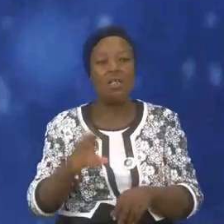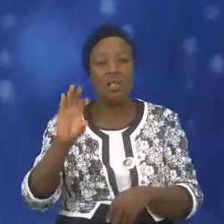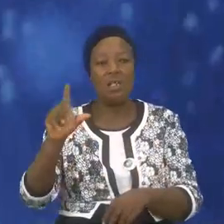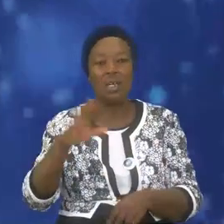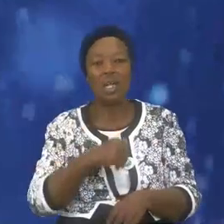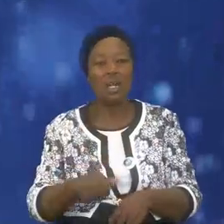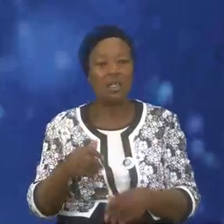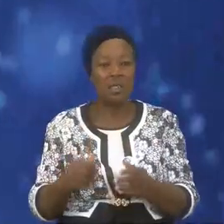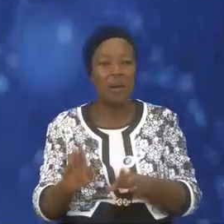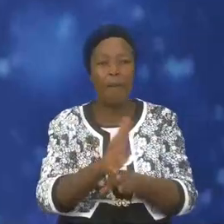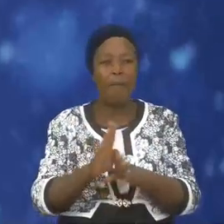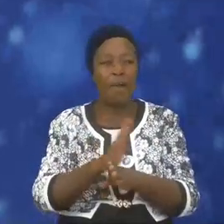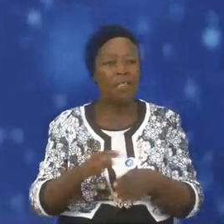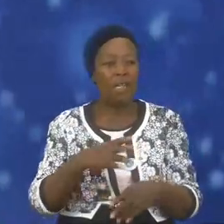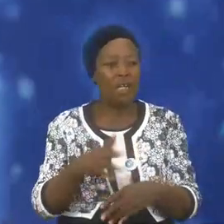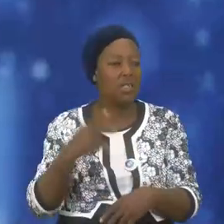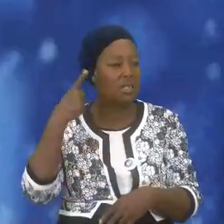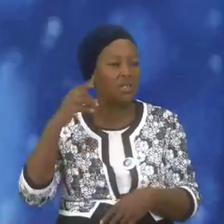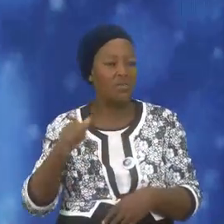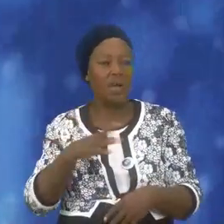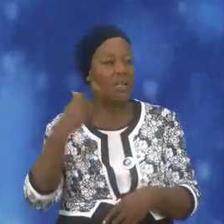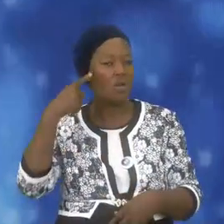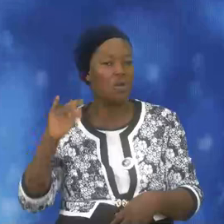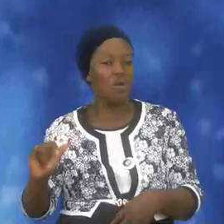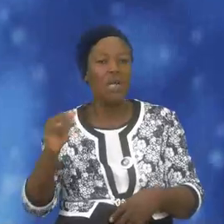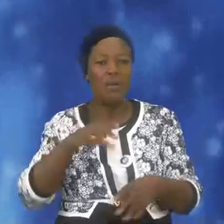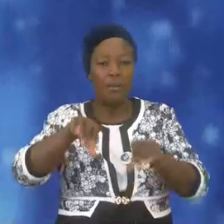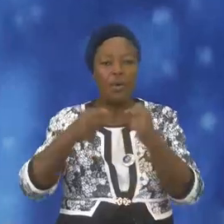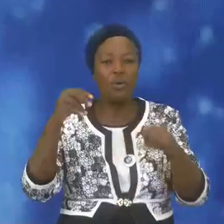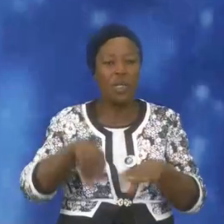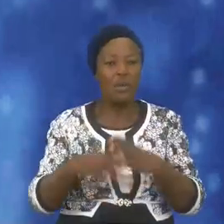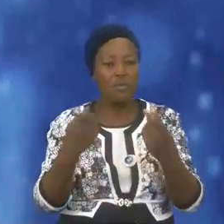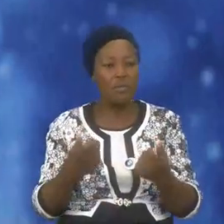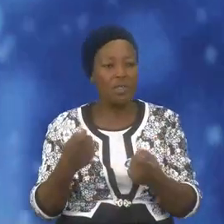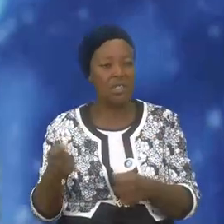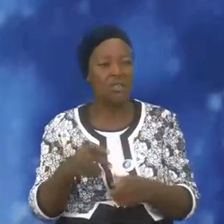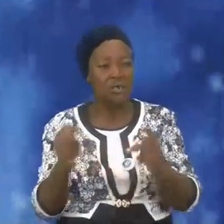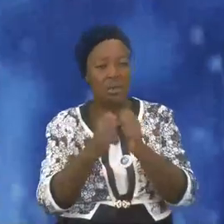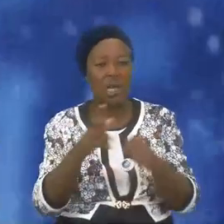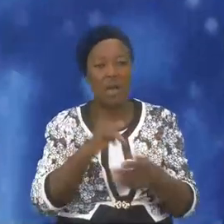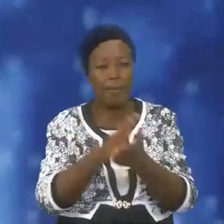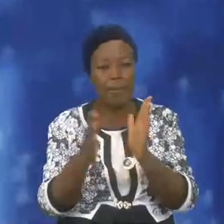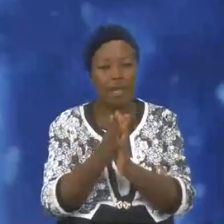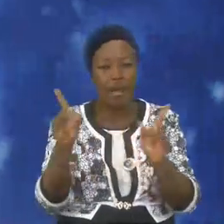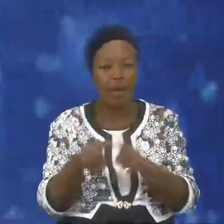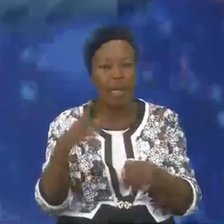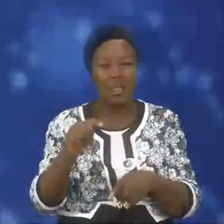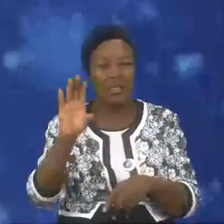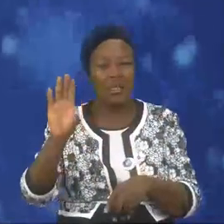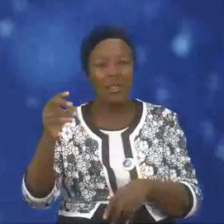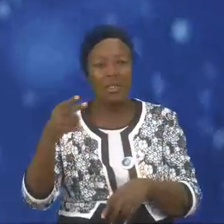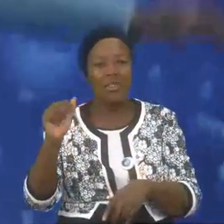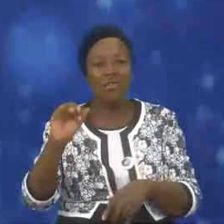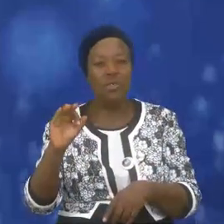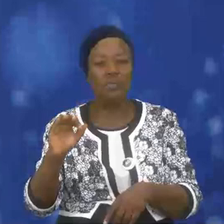l'or furent brisés ensemble et devinrent comme la balle qui s'échappe